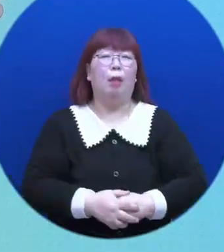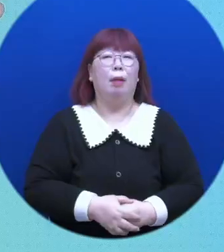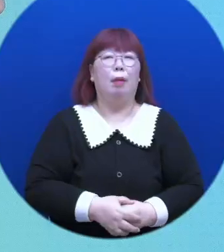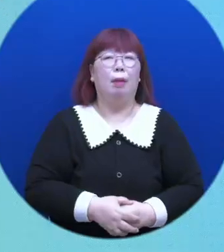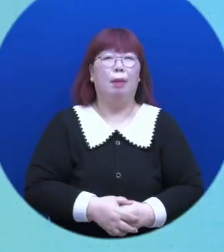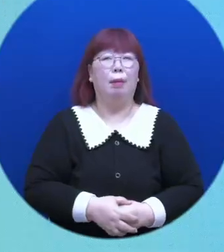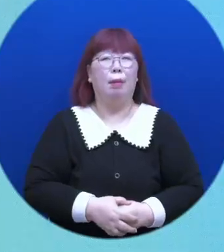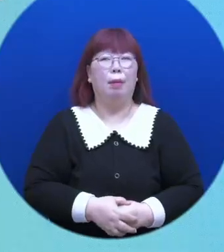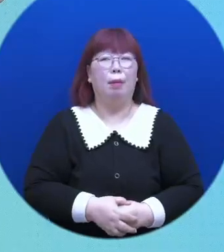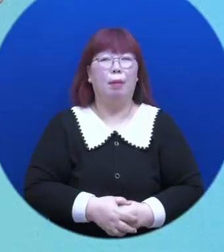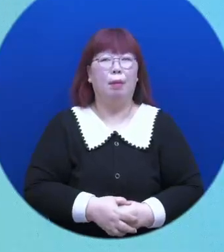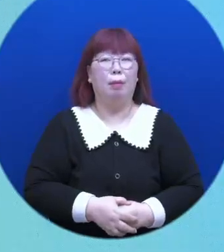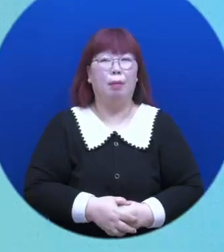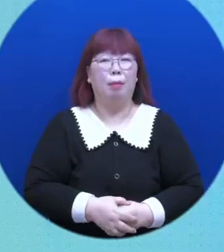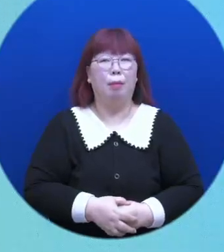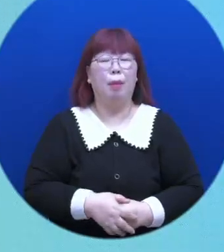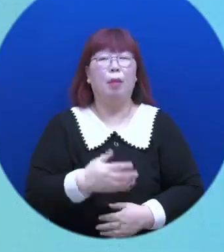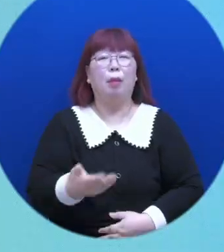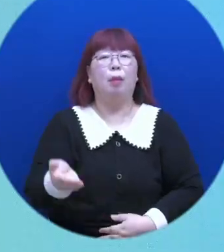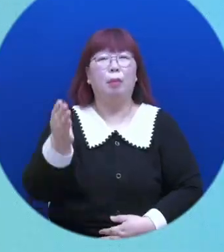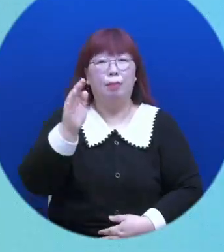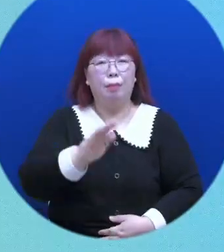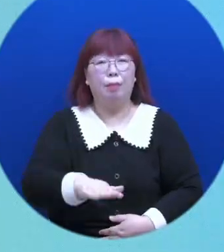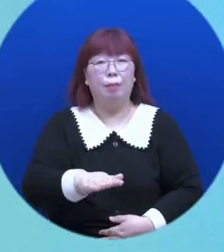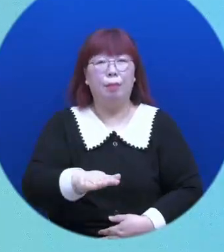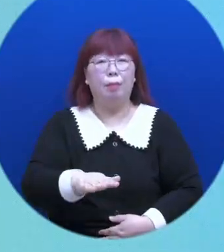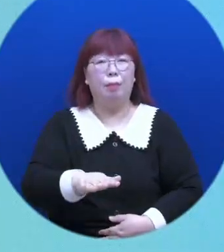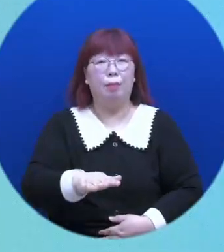그런데 어때요? 10일